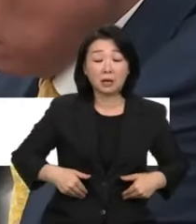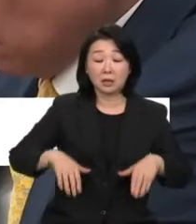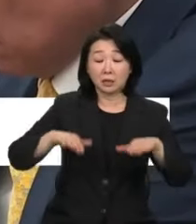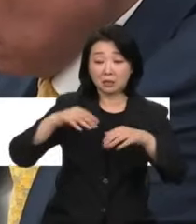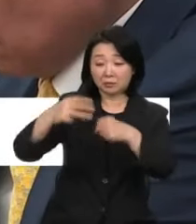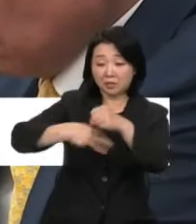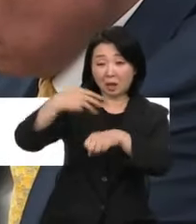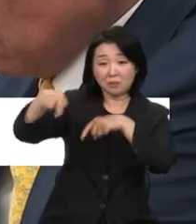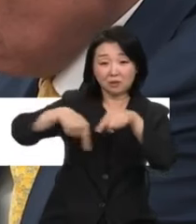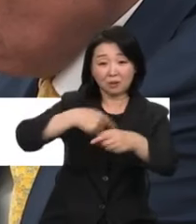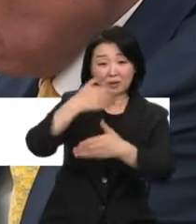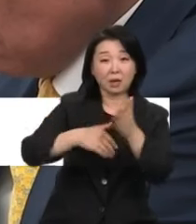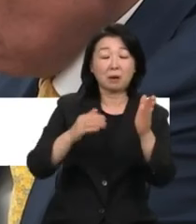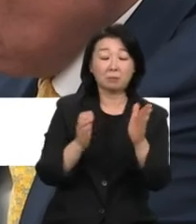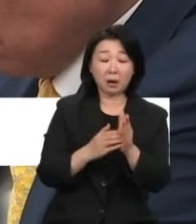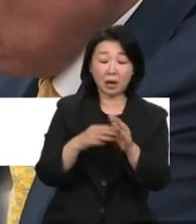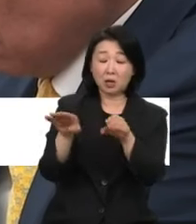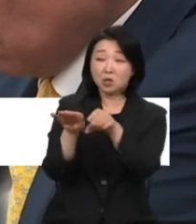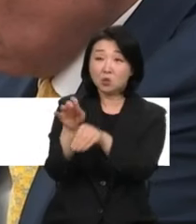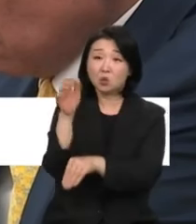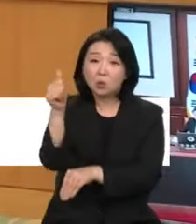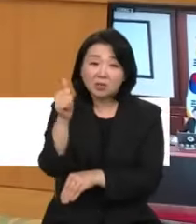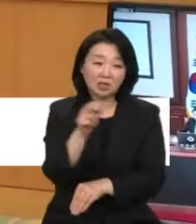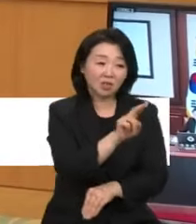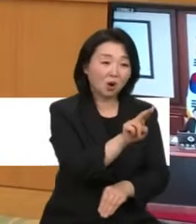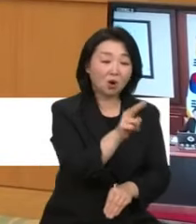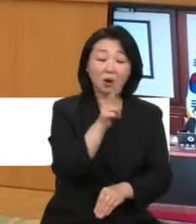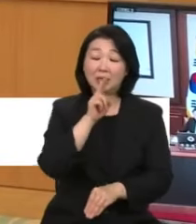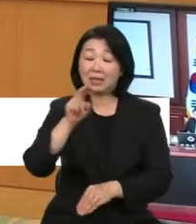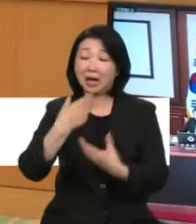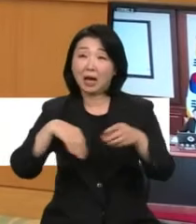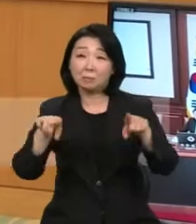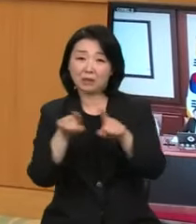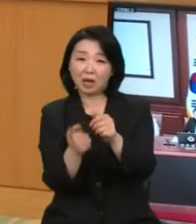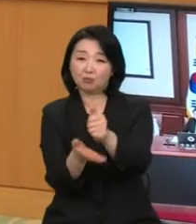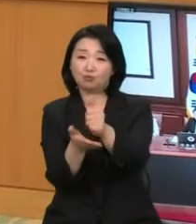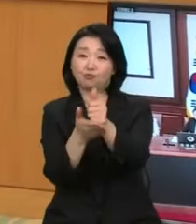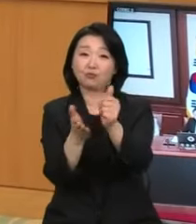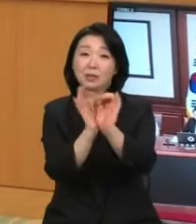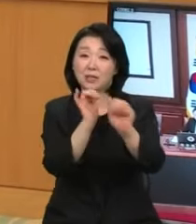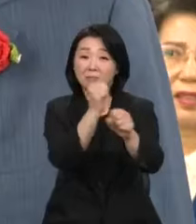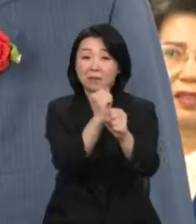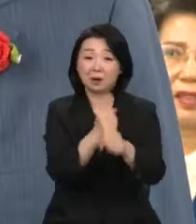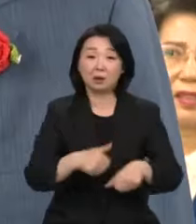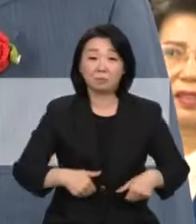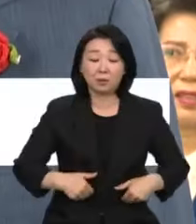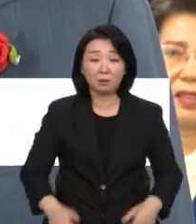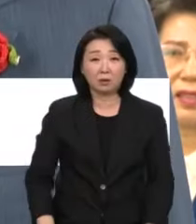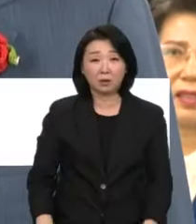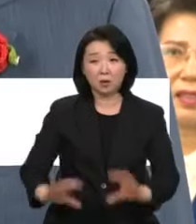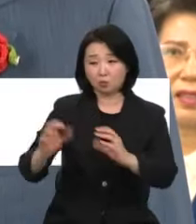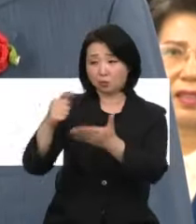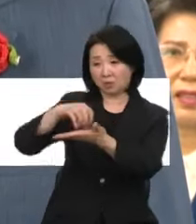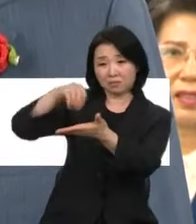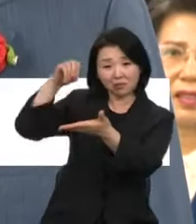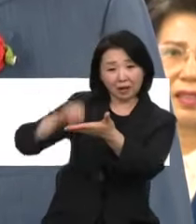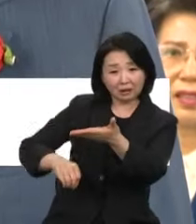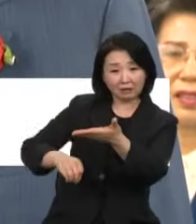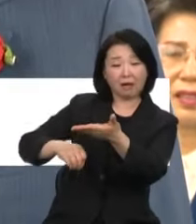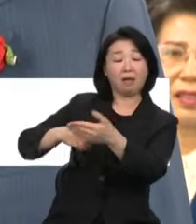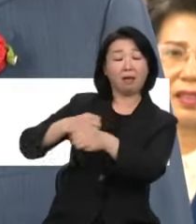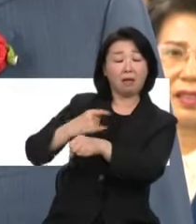이끌 총리와 내각을 여당과 야당이 함께 추천하는 인물들로 꾸리자는 겁니다. 탈당해서 이재명